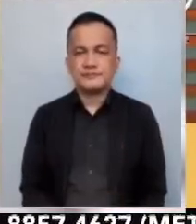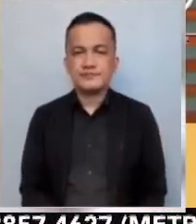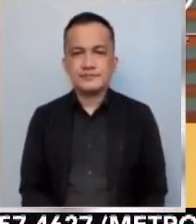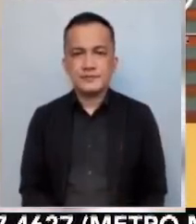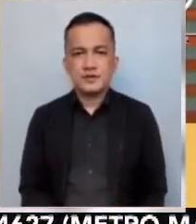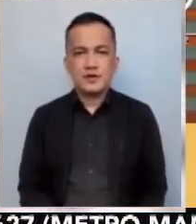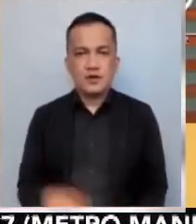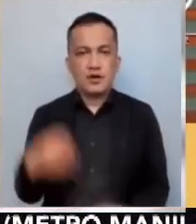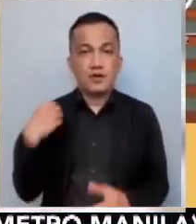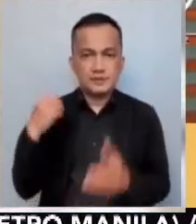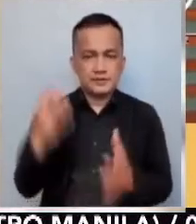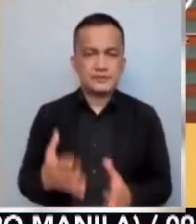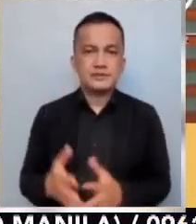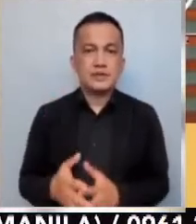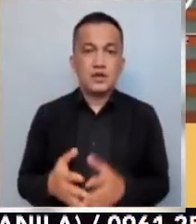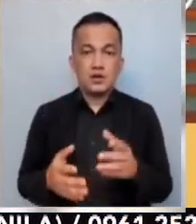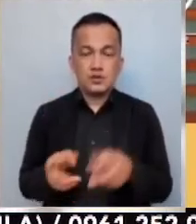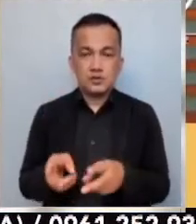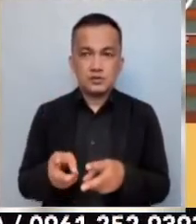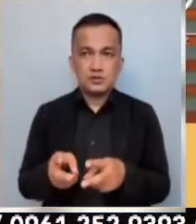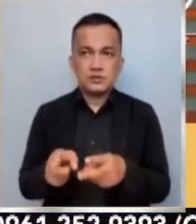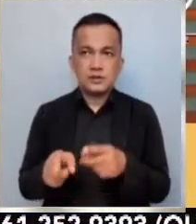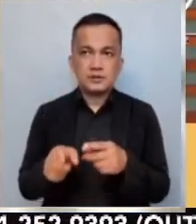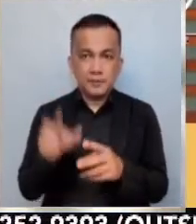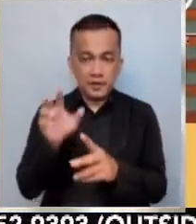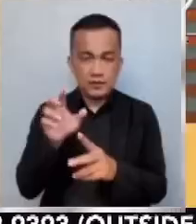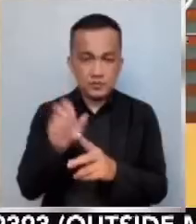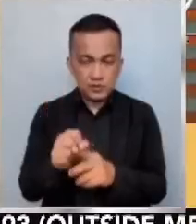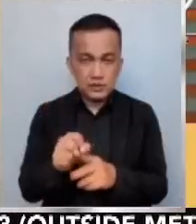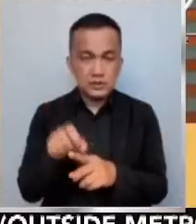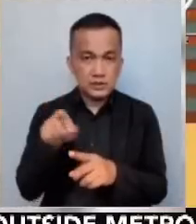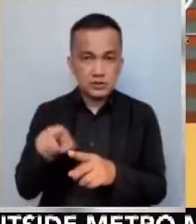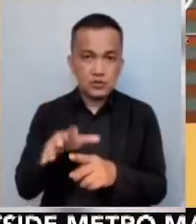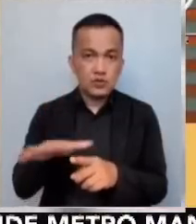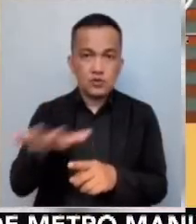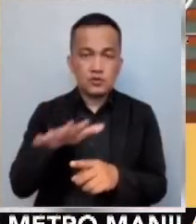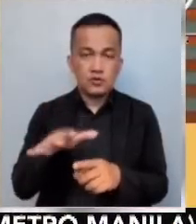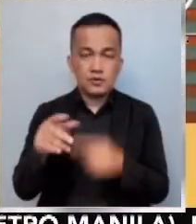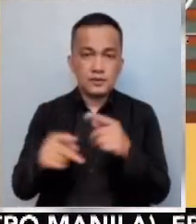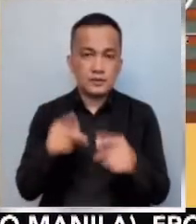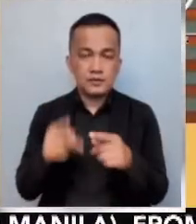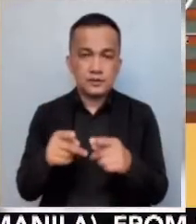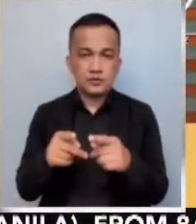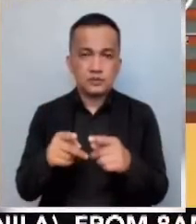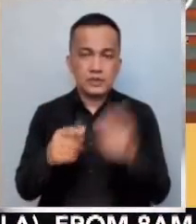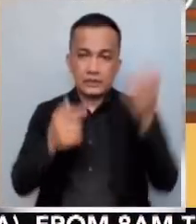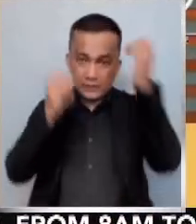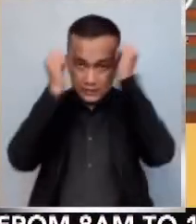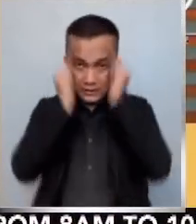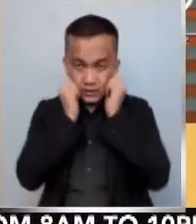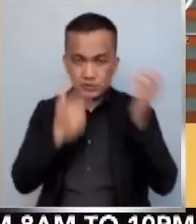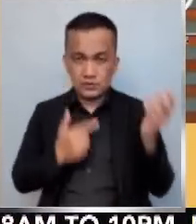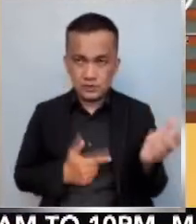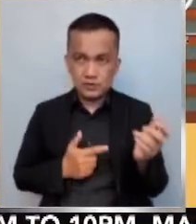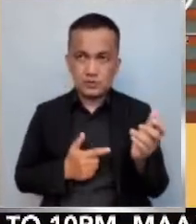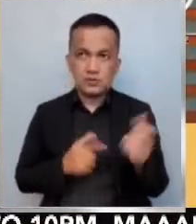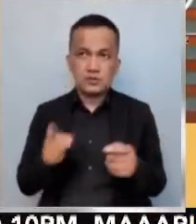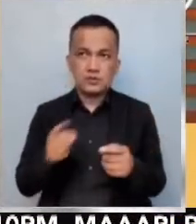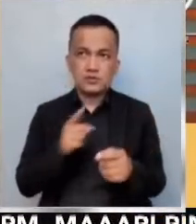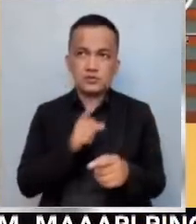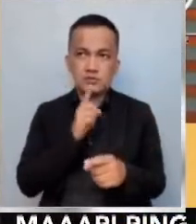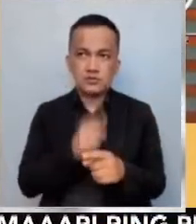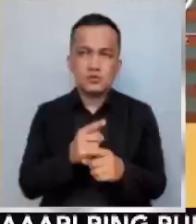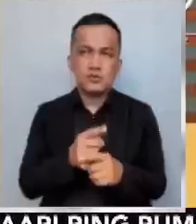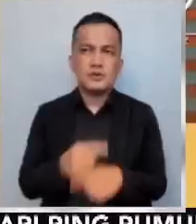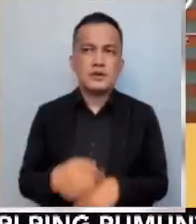officers sa pagtudlo kung kinsa ang mga tao nga terorista o mga dunay daotan